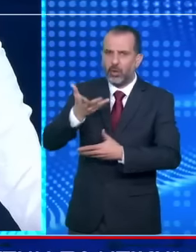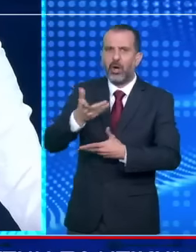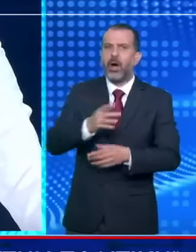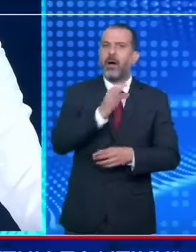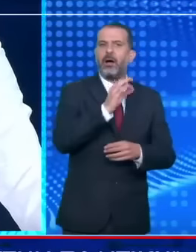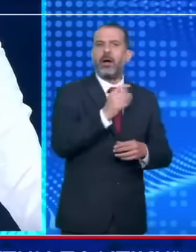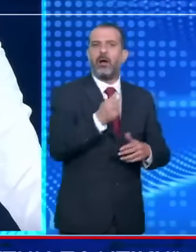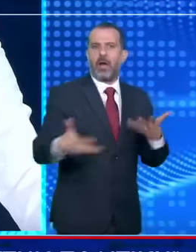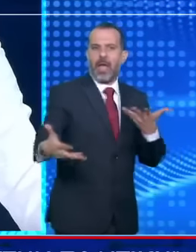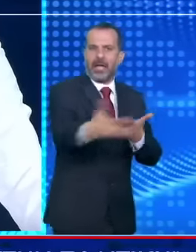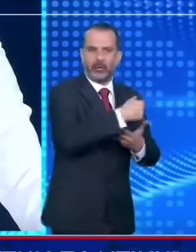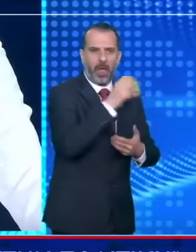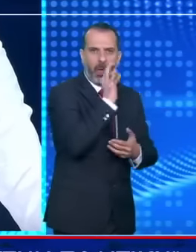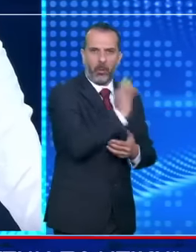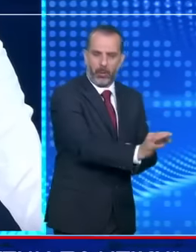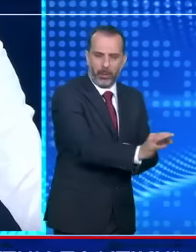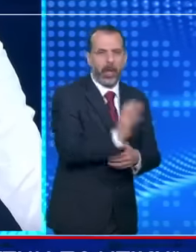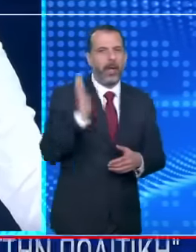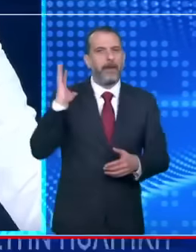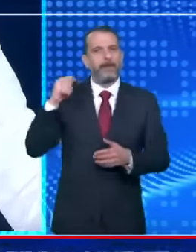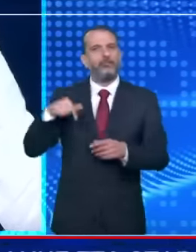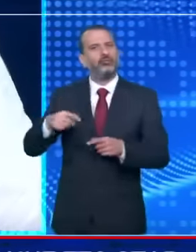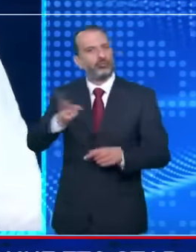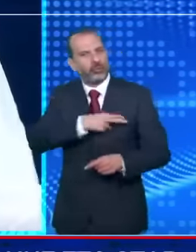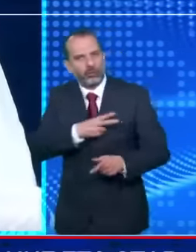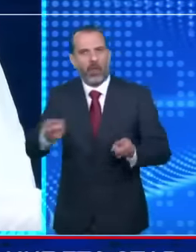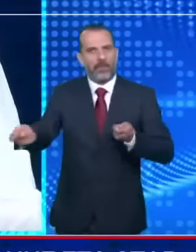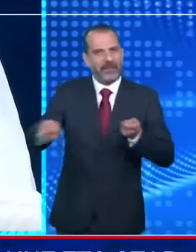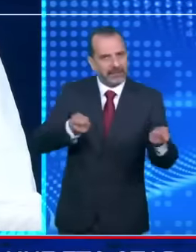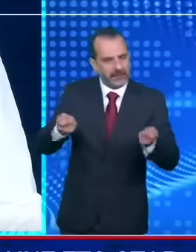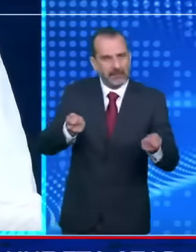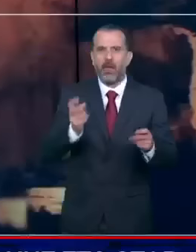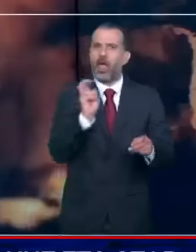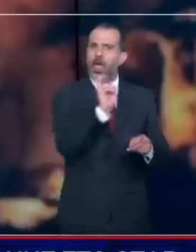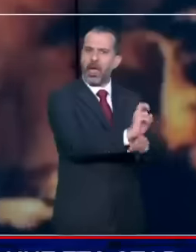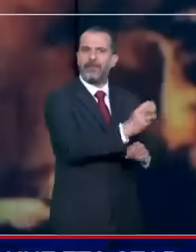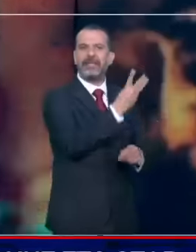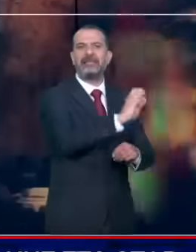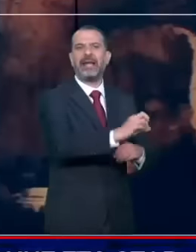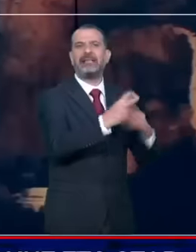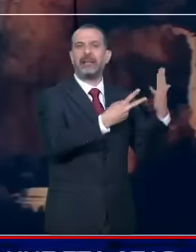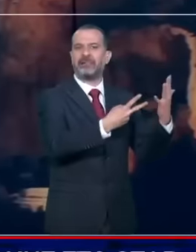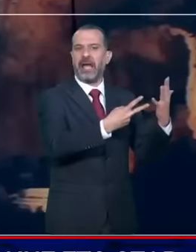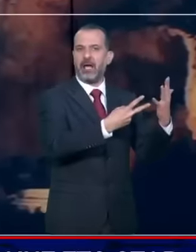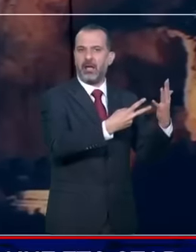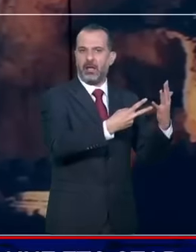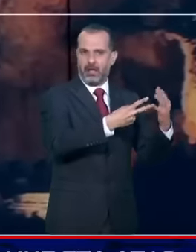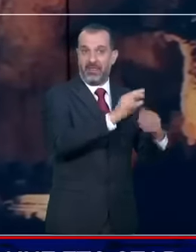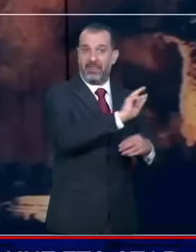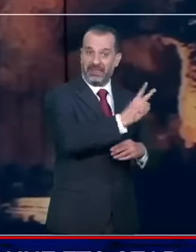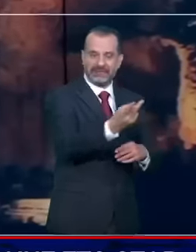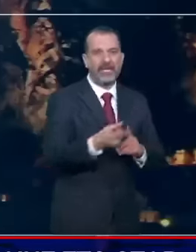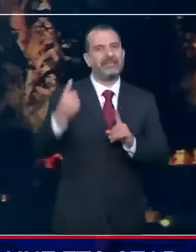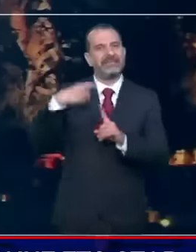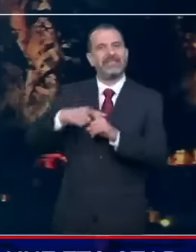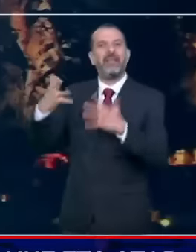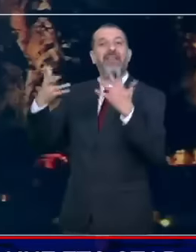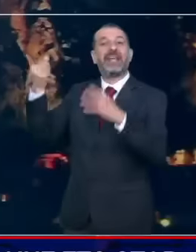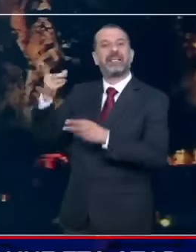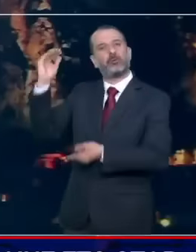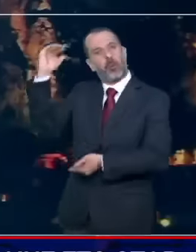ταμεία της. Και κατάφερε μέχρι στη διοίκηση να αφήσει 37 δις στα ταμεία και μειώθηκε 10 πόντους ενεργεία. Εντάξει, άρα να μην